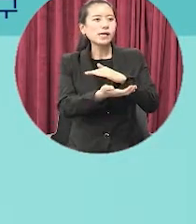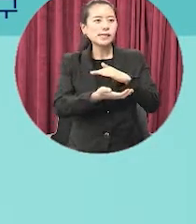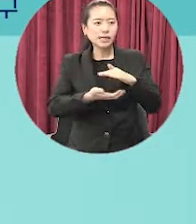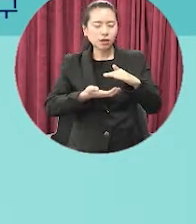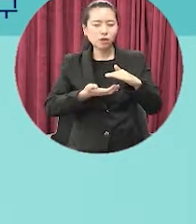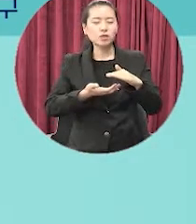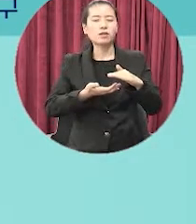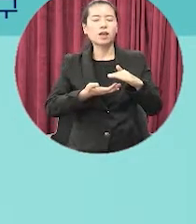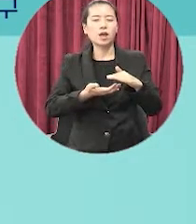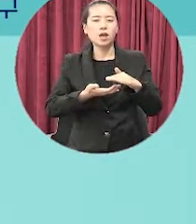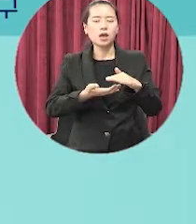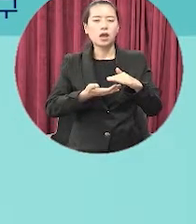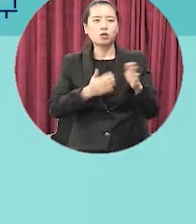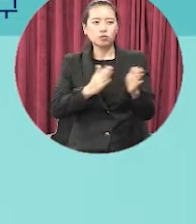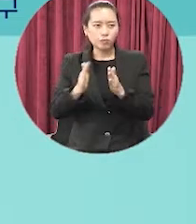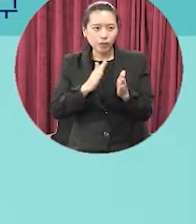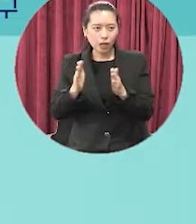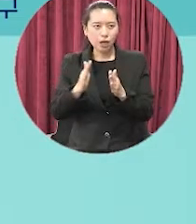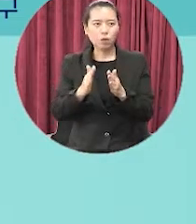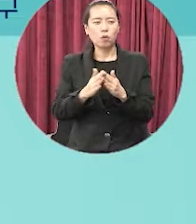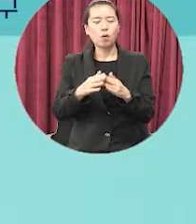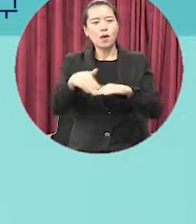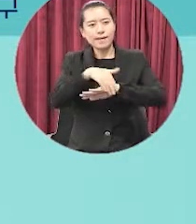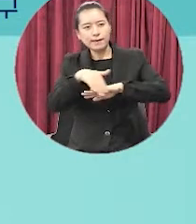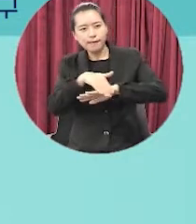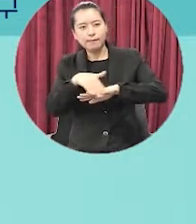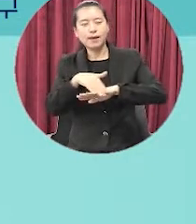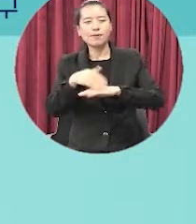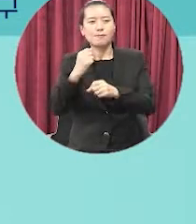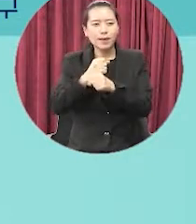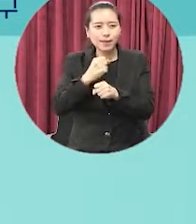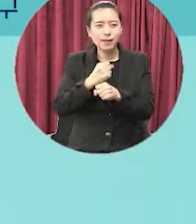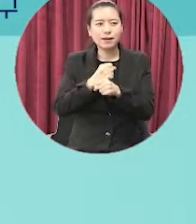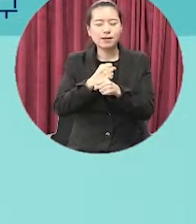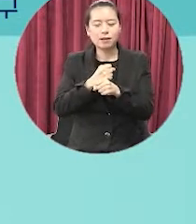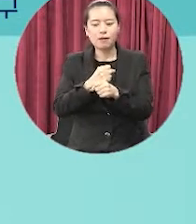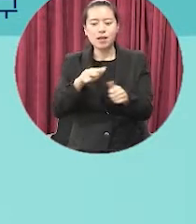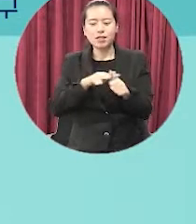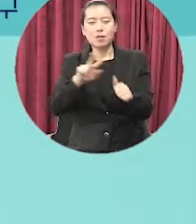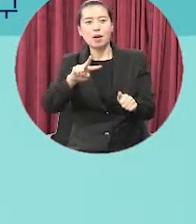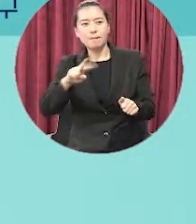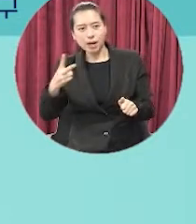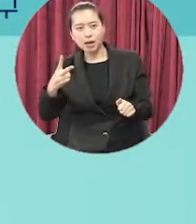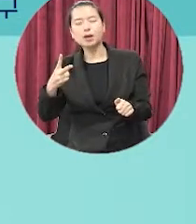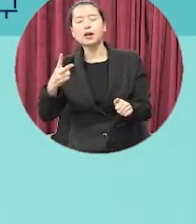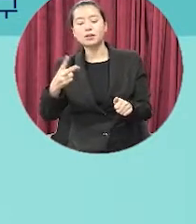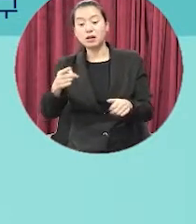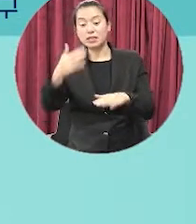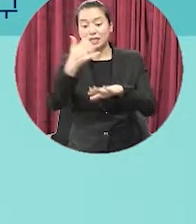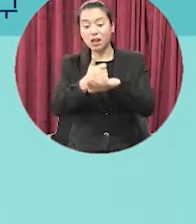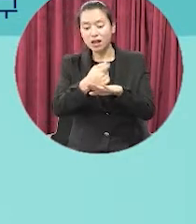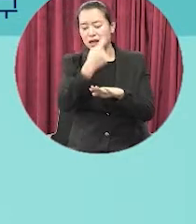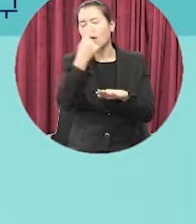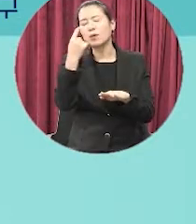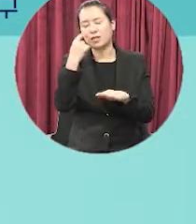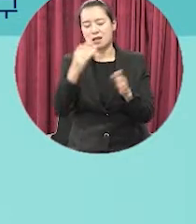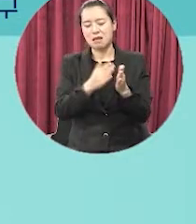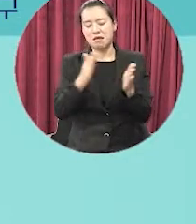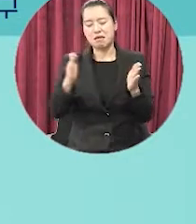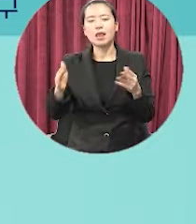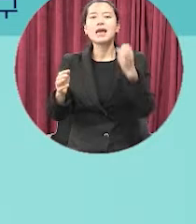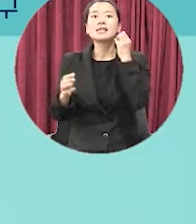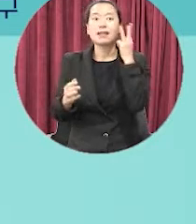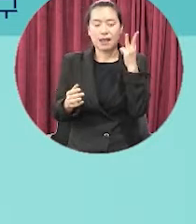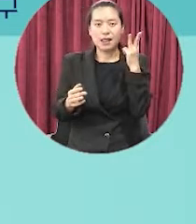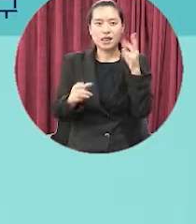하구요 변환하기 위해서 설계하고 개발해서 변환하고 에다 검증하는 일은 절차를 거치게 됩니다 그래서 예전에는 얀 3달 정도